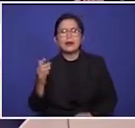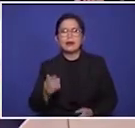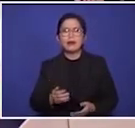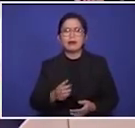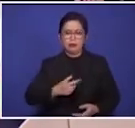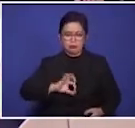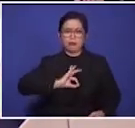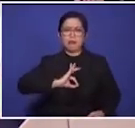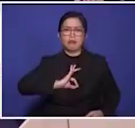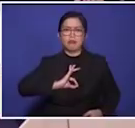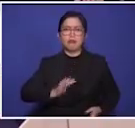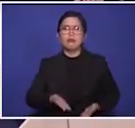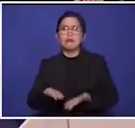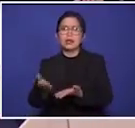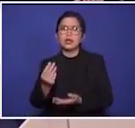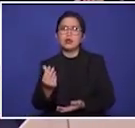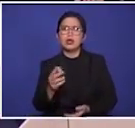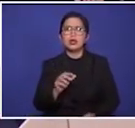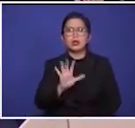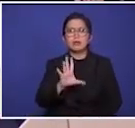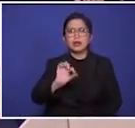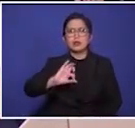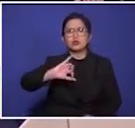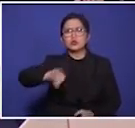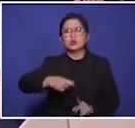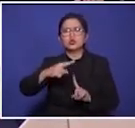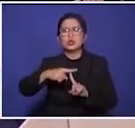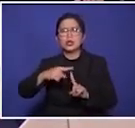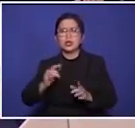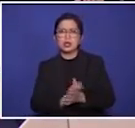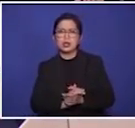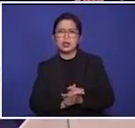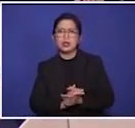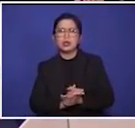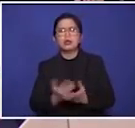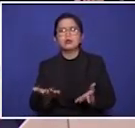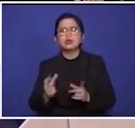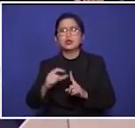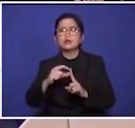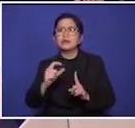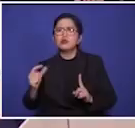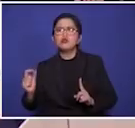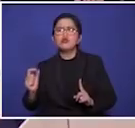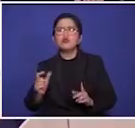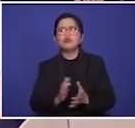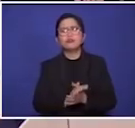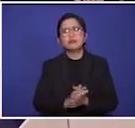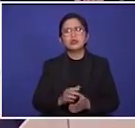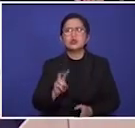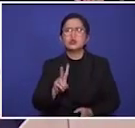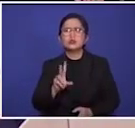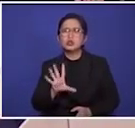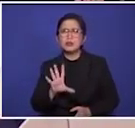berikan bonus r00 juta yang dapat perunggu kita berikan bonus 250 juta sama